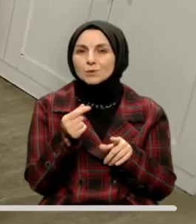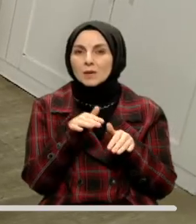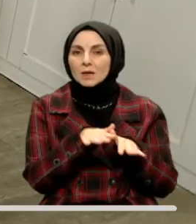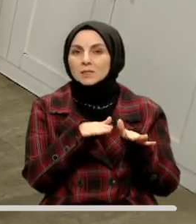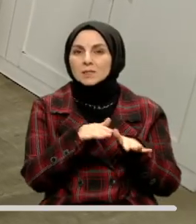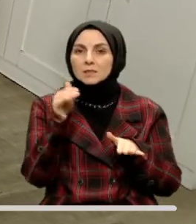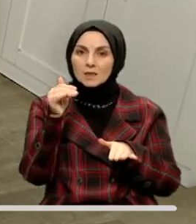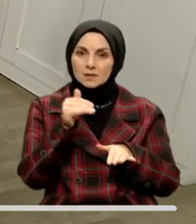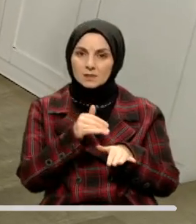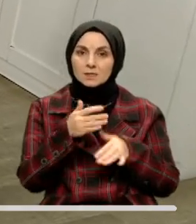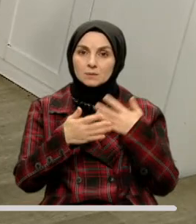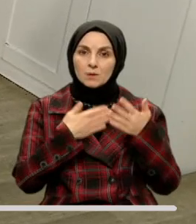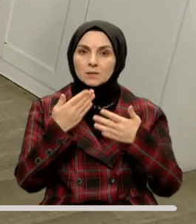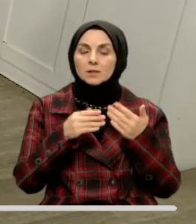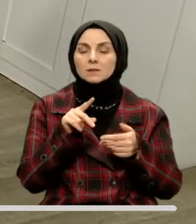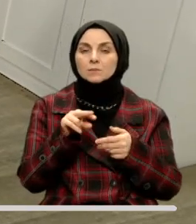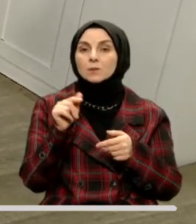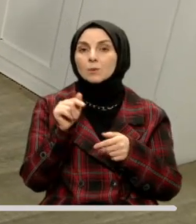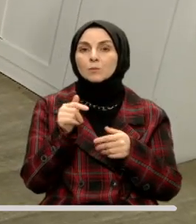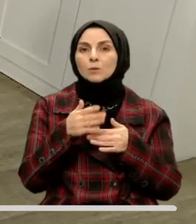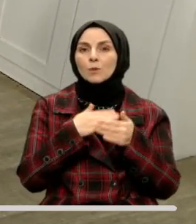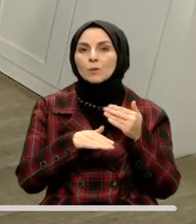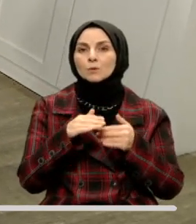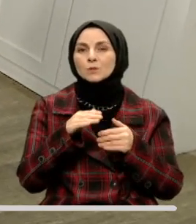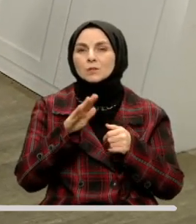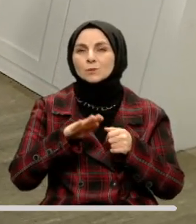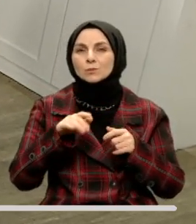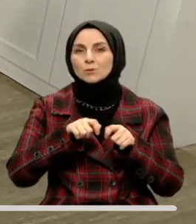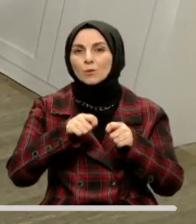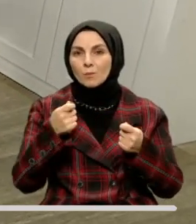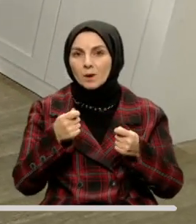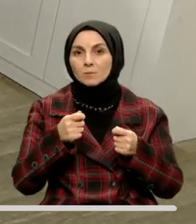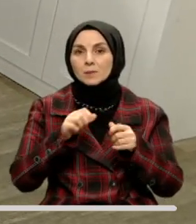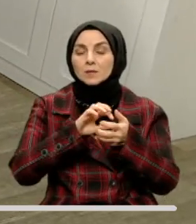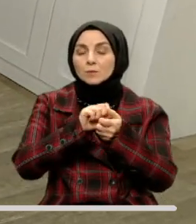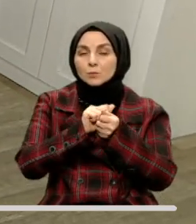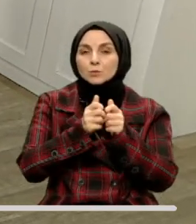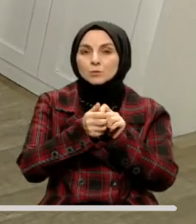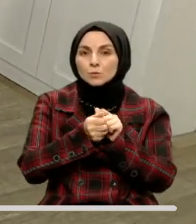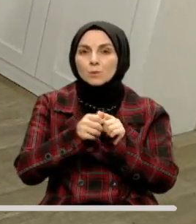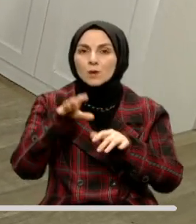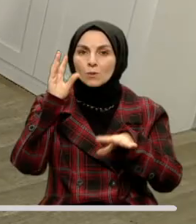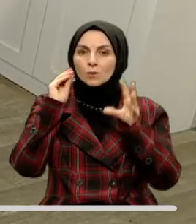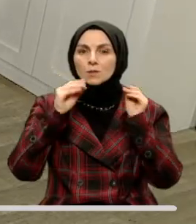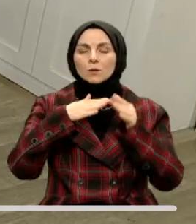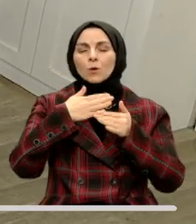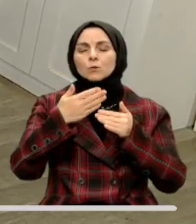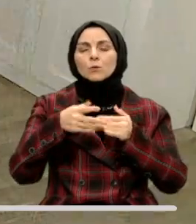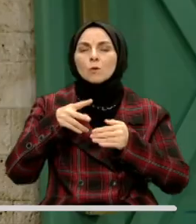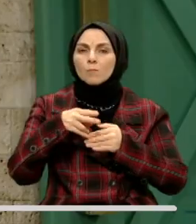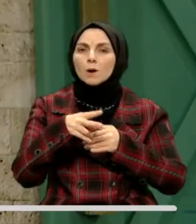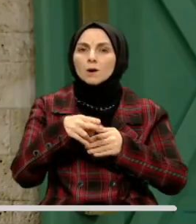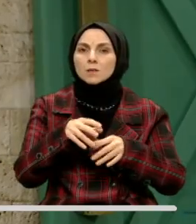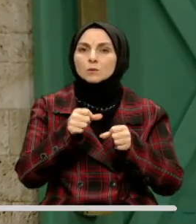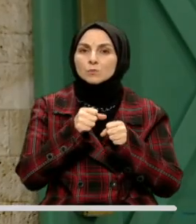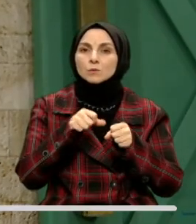getirdim. Anlattığım gibi bu önce çocuk koparmayı, buruşturmayı öğreniyor. Sonrasında işte ilk makas tutacağı zaman biz ona böyle bir şey